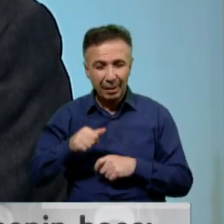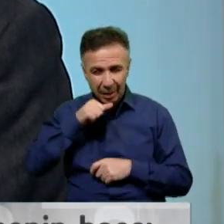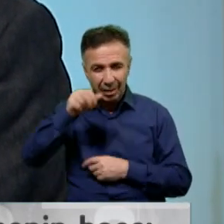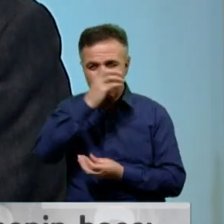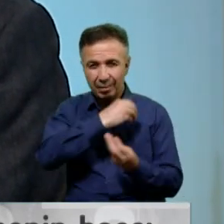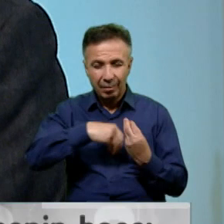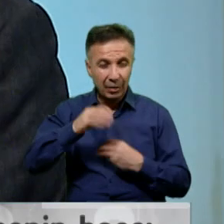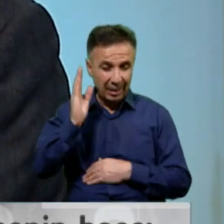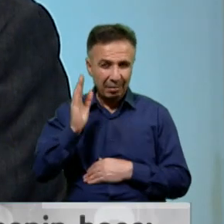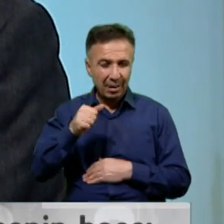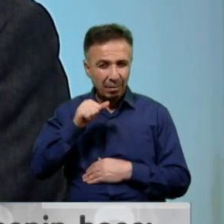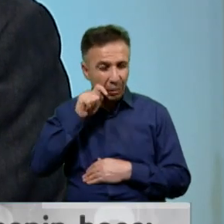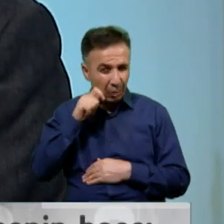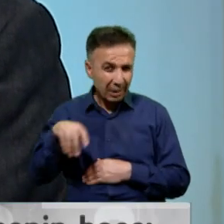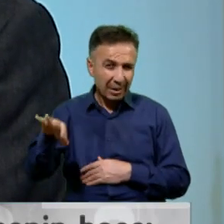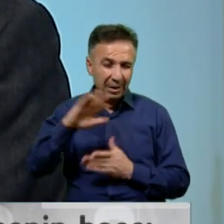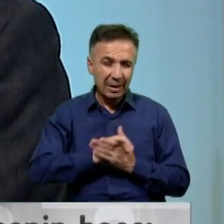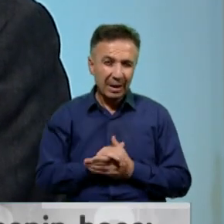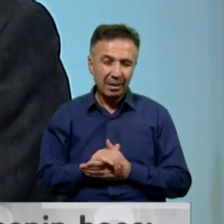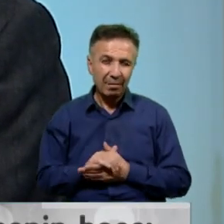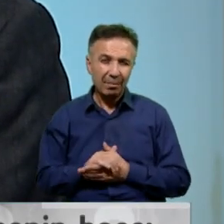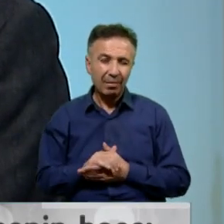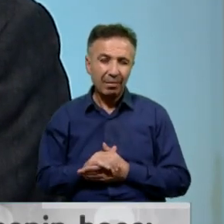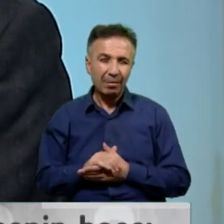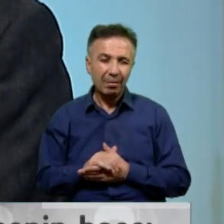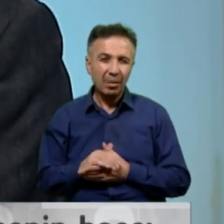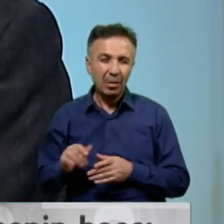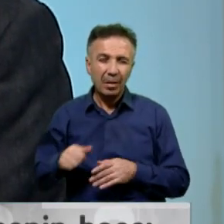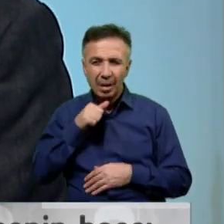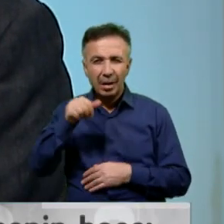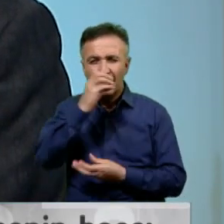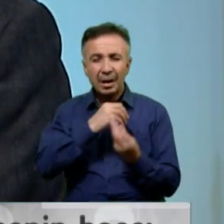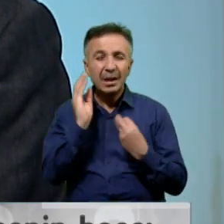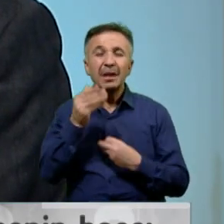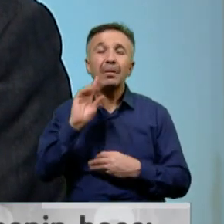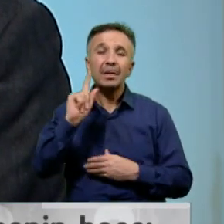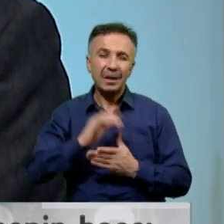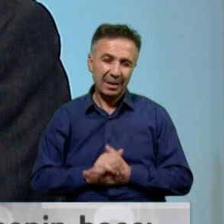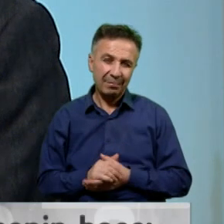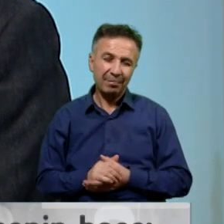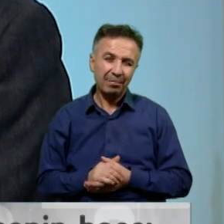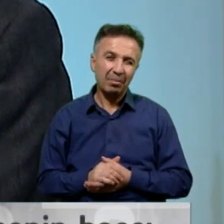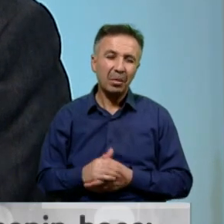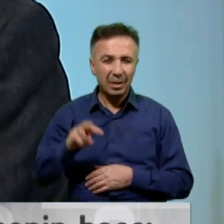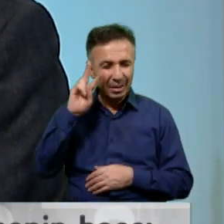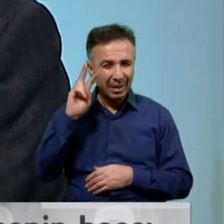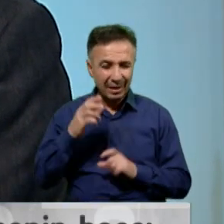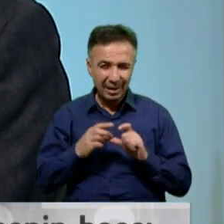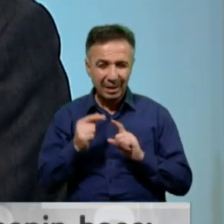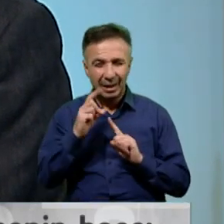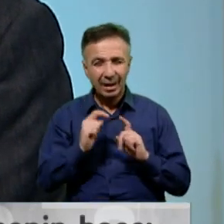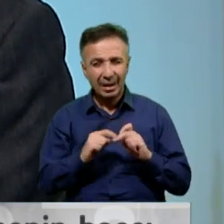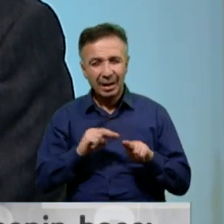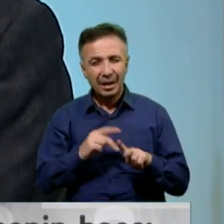ederek Müslümanlar bu ibadete yönelmemeli. Bu paravan şirket, neyse kimlerse